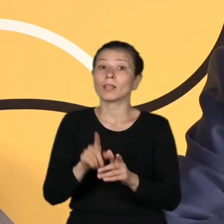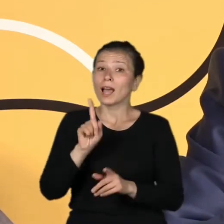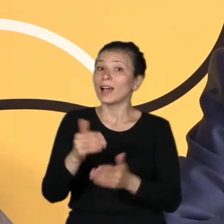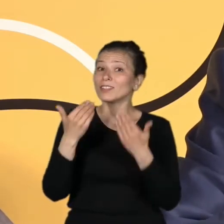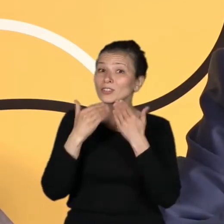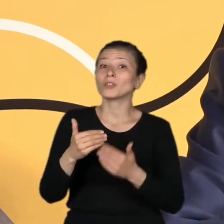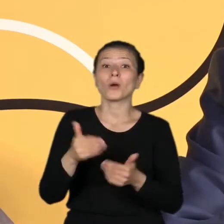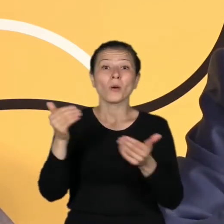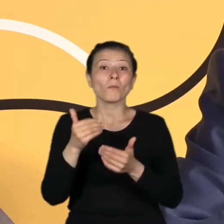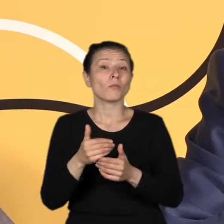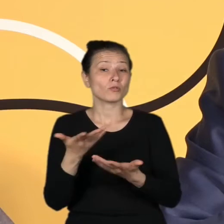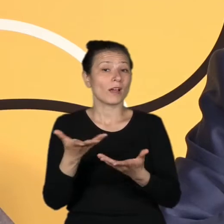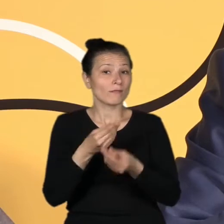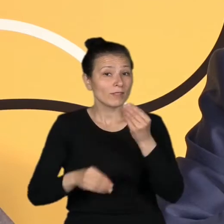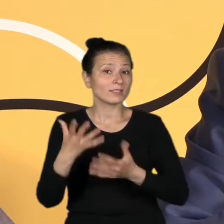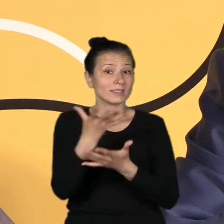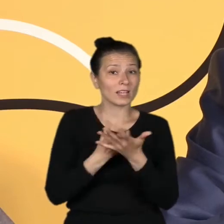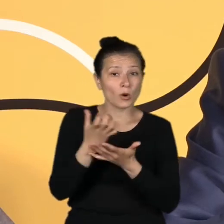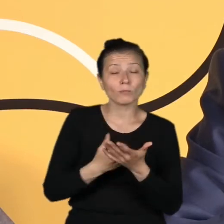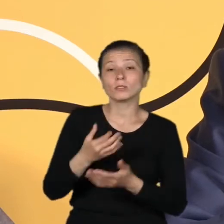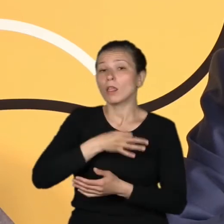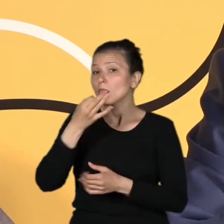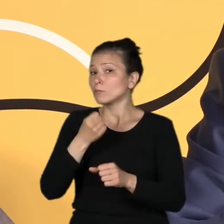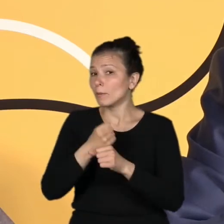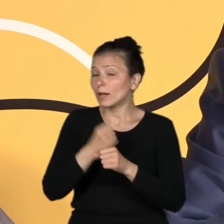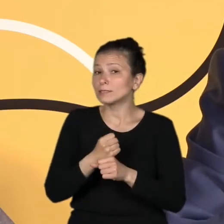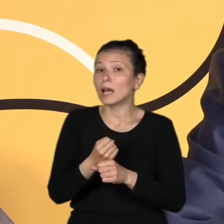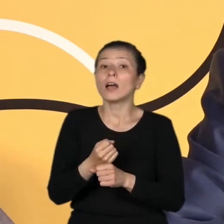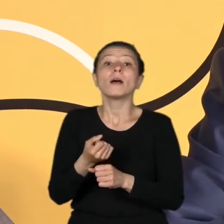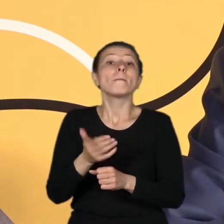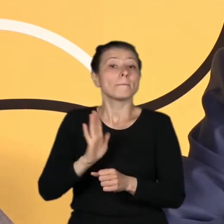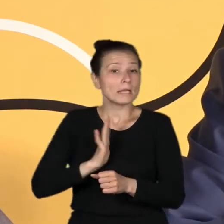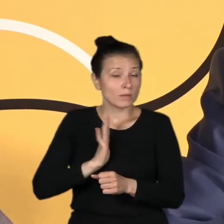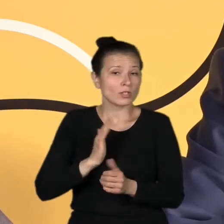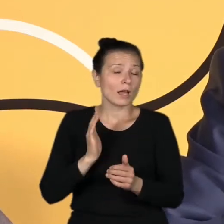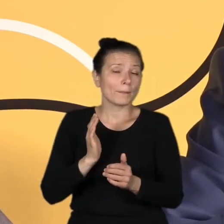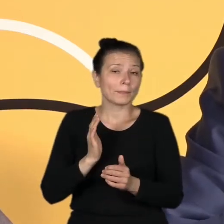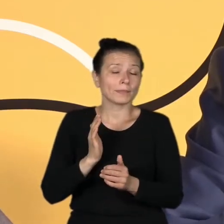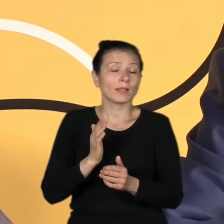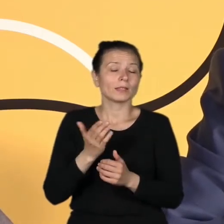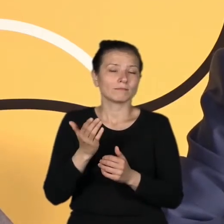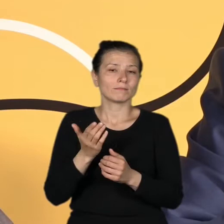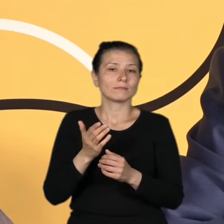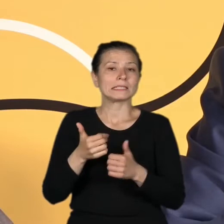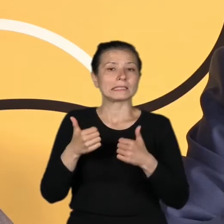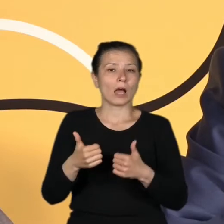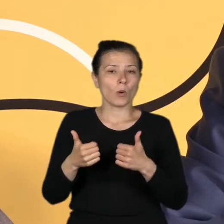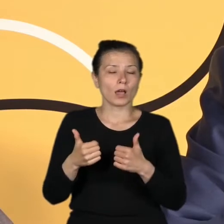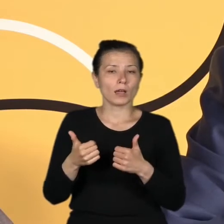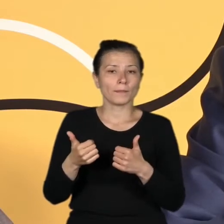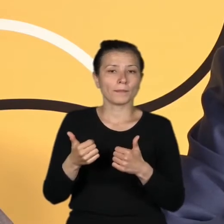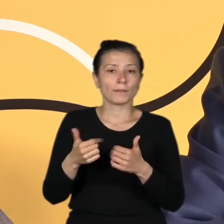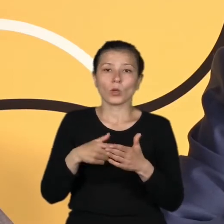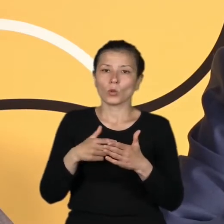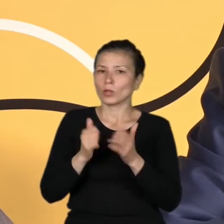zarobków, lepszej pracy, mniej niebezpiecznej, bardziej stabilnej. To